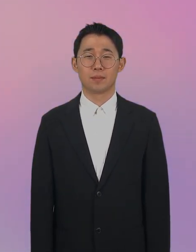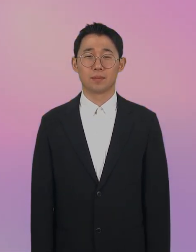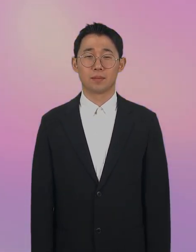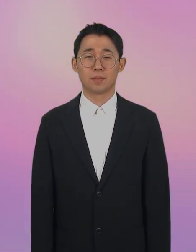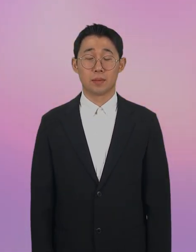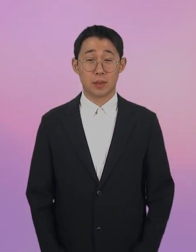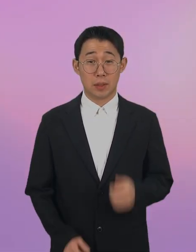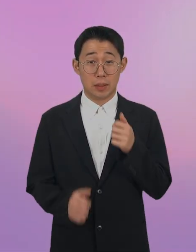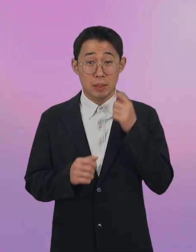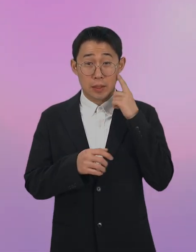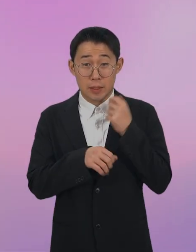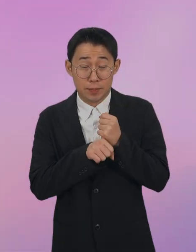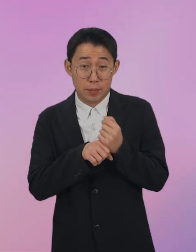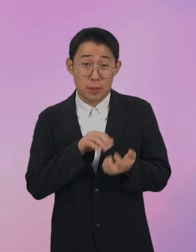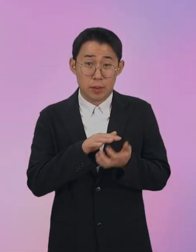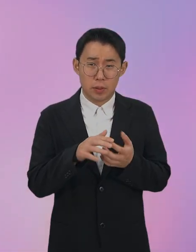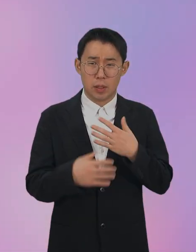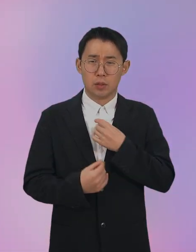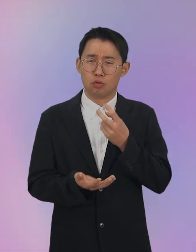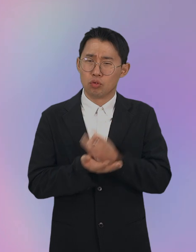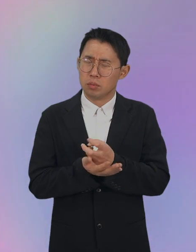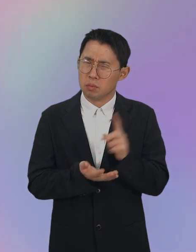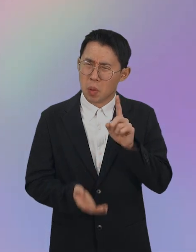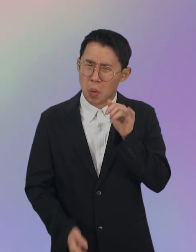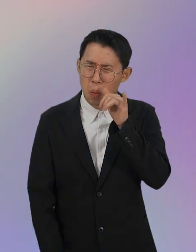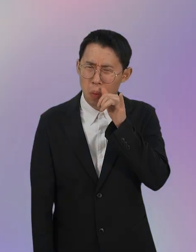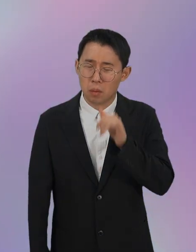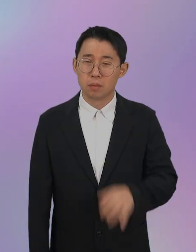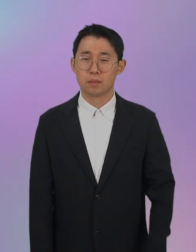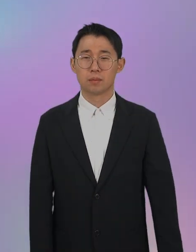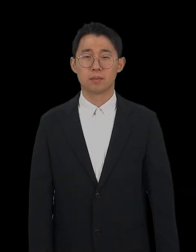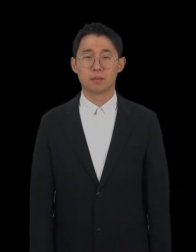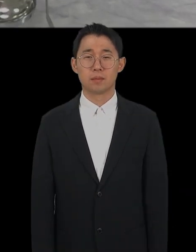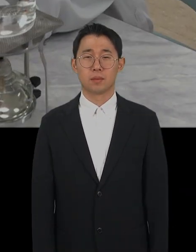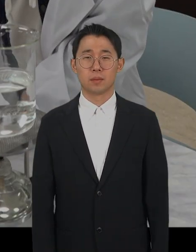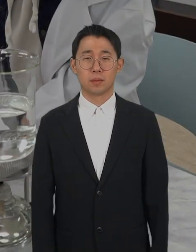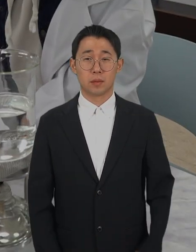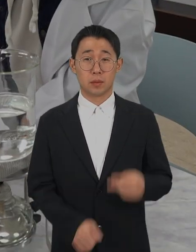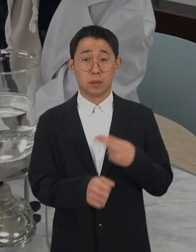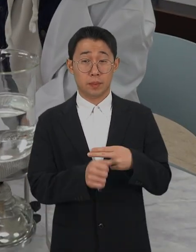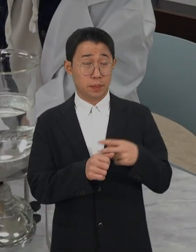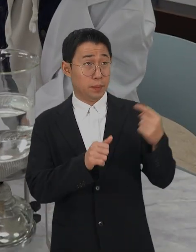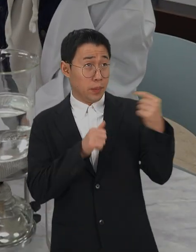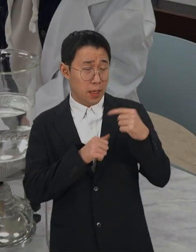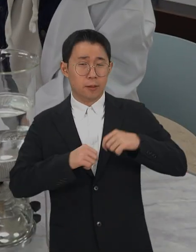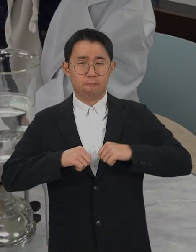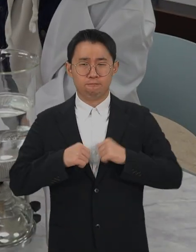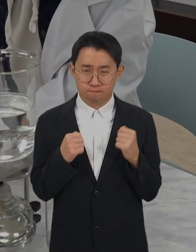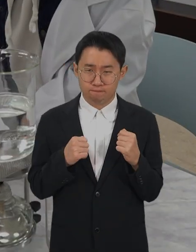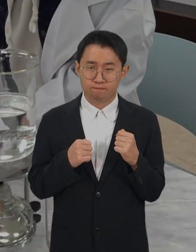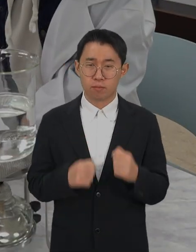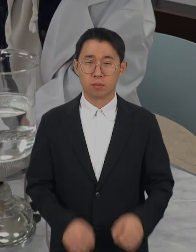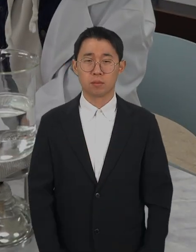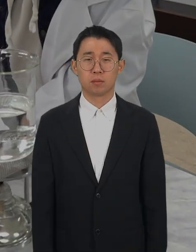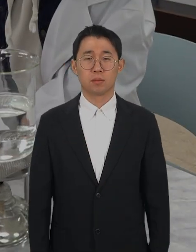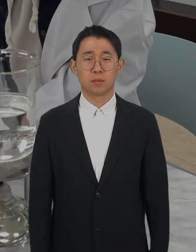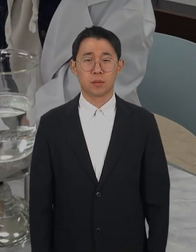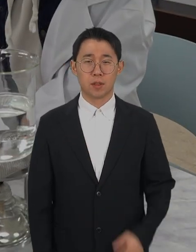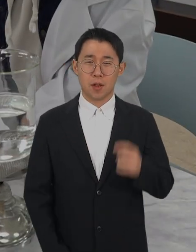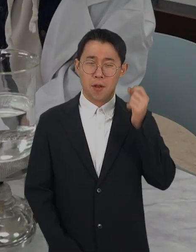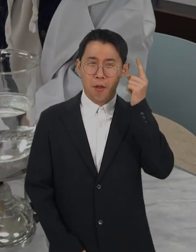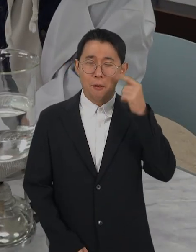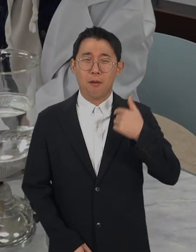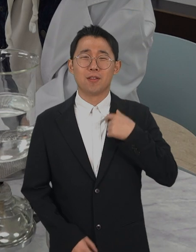알아볼까요? 실험 전 안전 수칙에는 어떤 것이 있을까요? 선생님의 지시를 잘 듣는다.